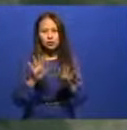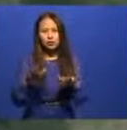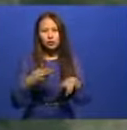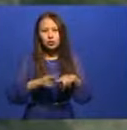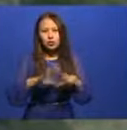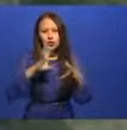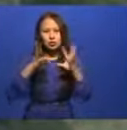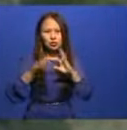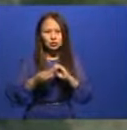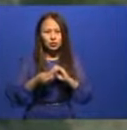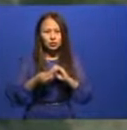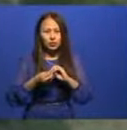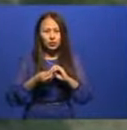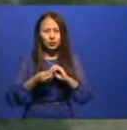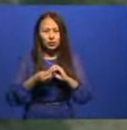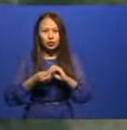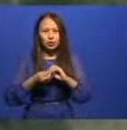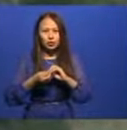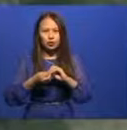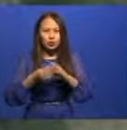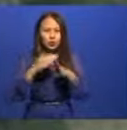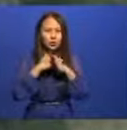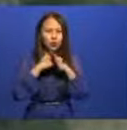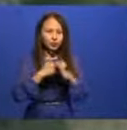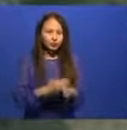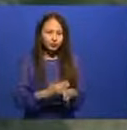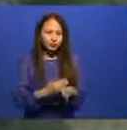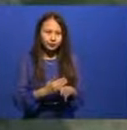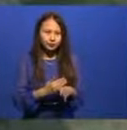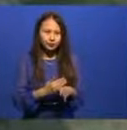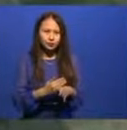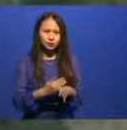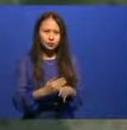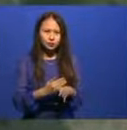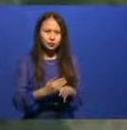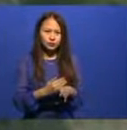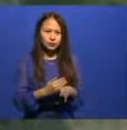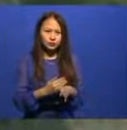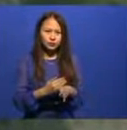мекемелердің қызметкерлері өздерінің жаңағы көмектерін созуда. Сонымен қатар